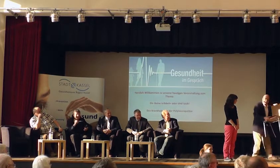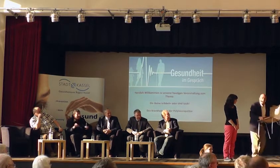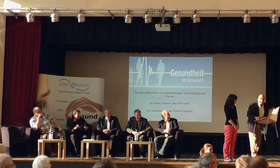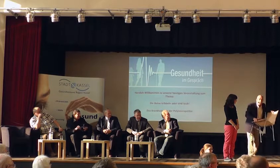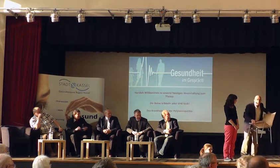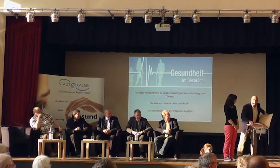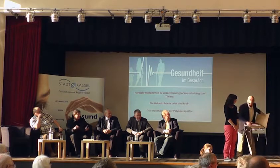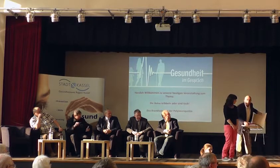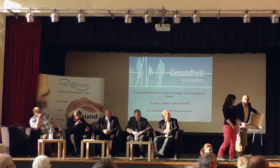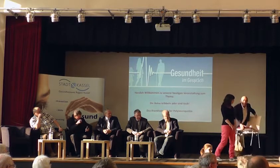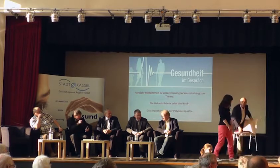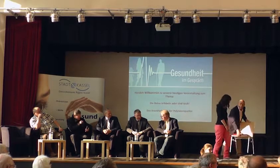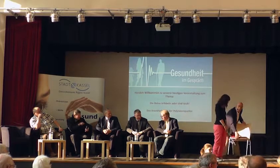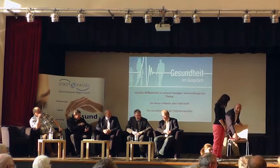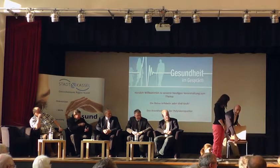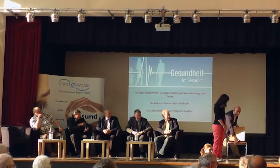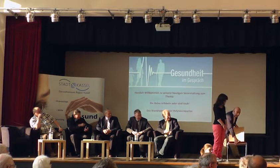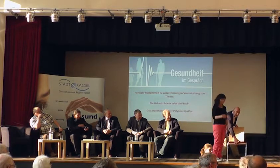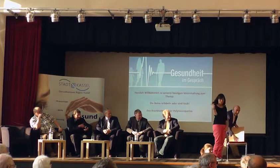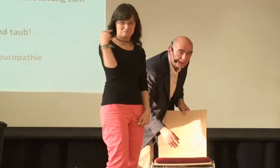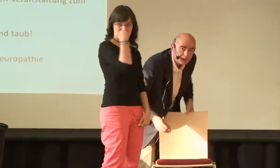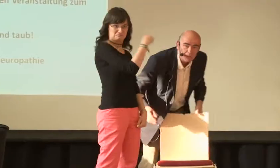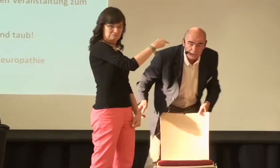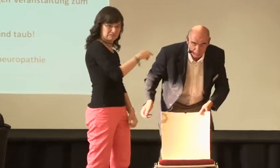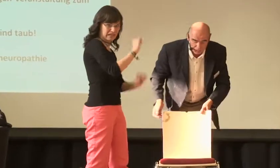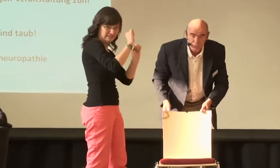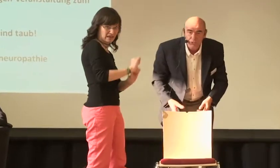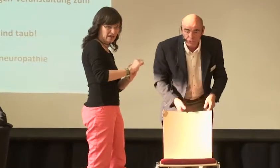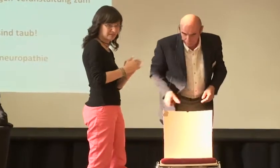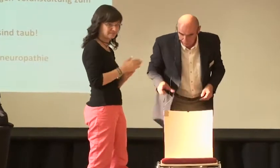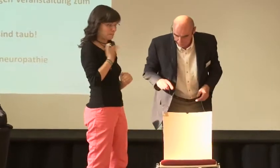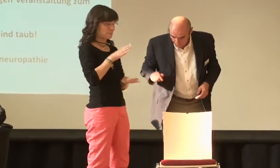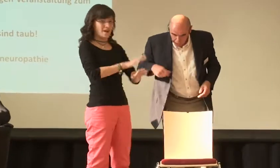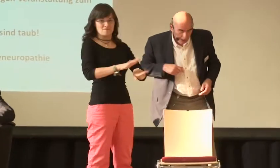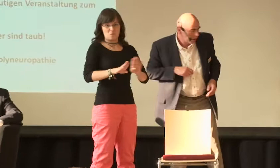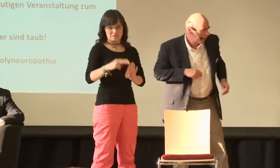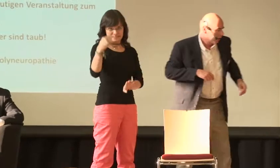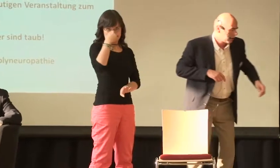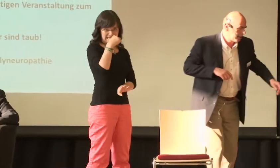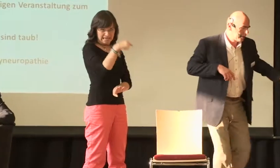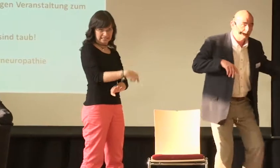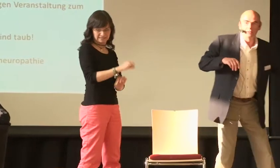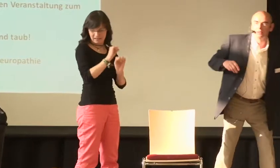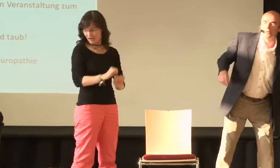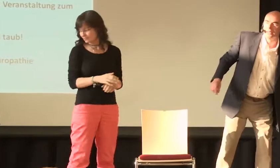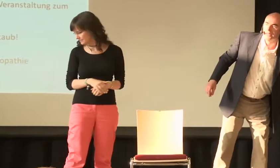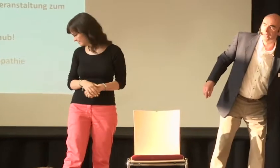Ich bekleide mich auch. So sieht mich jeder. Das ist ganz wichtig, vor allen Dingen meine Füße. Jetzt wissen Sie auch,